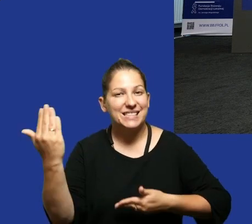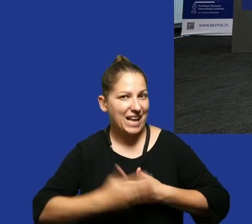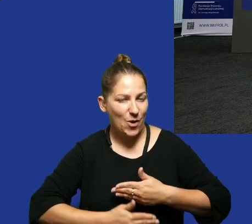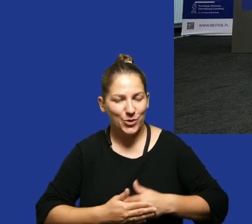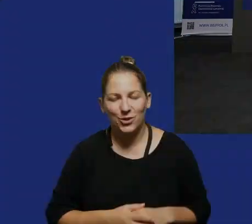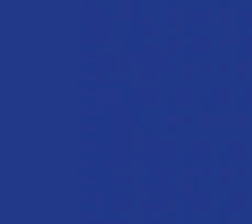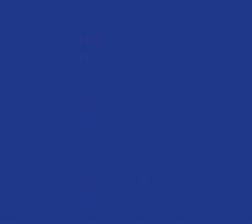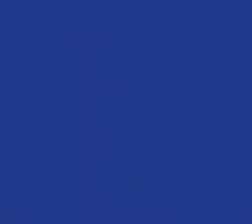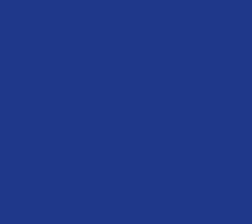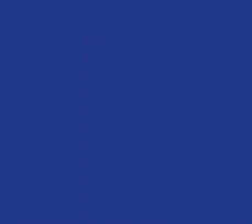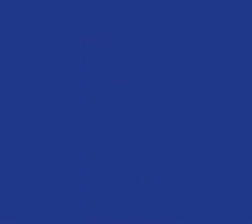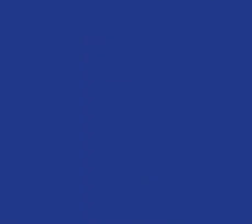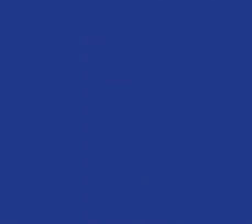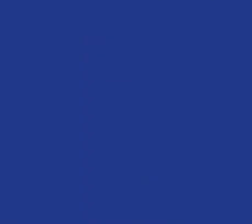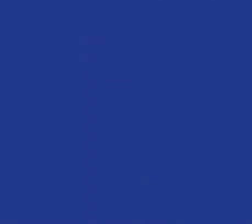do